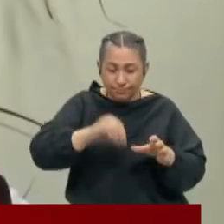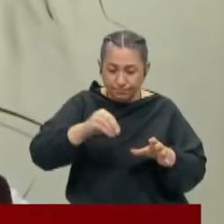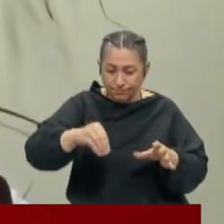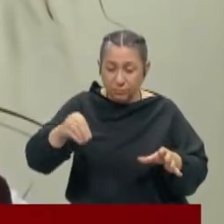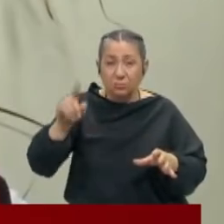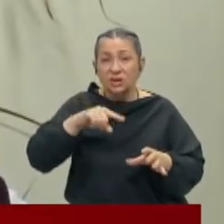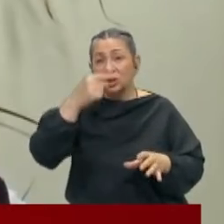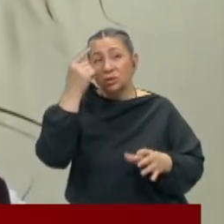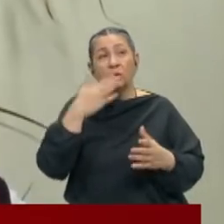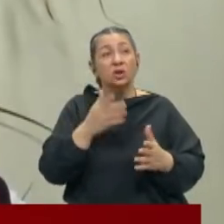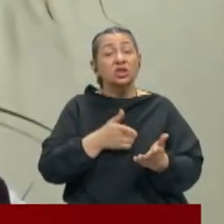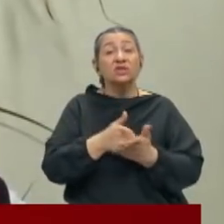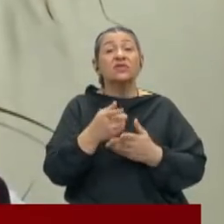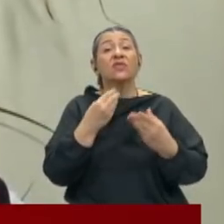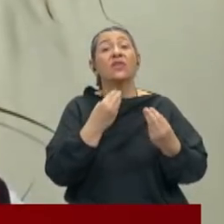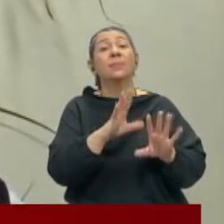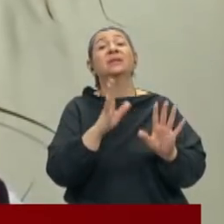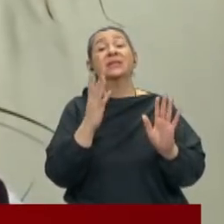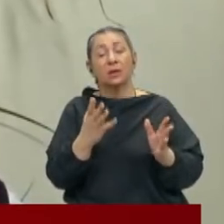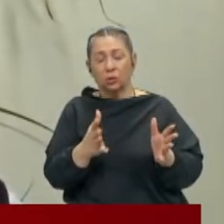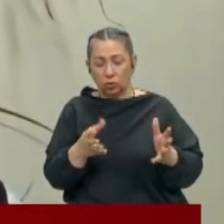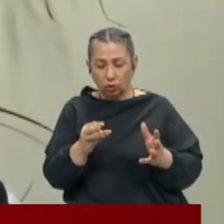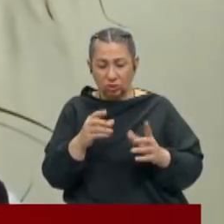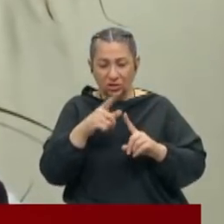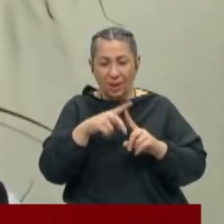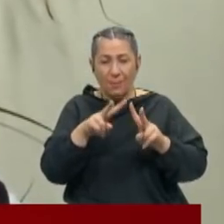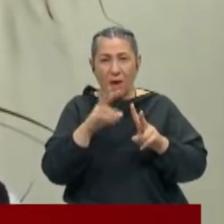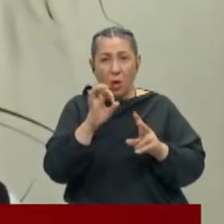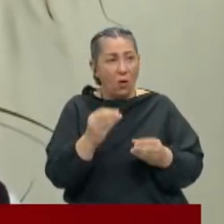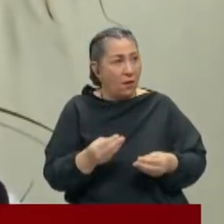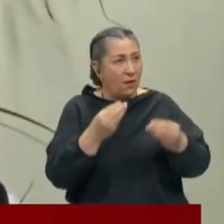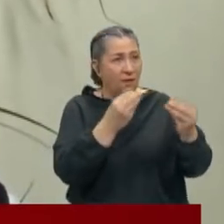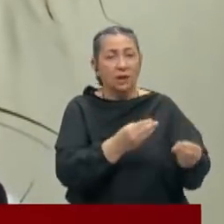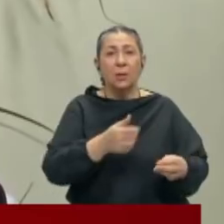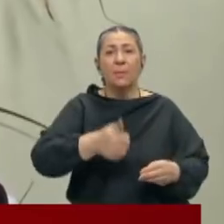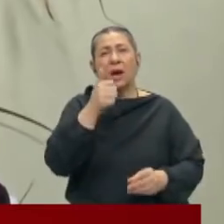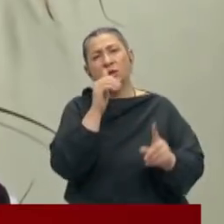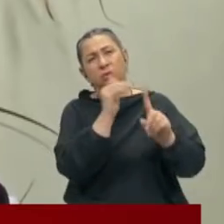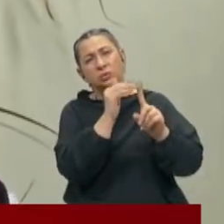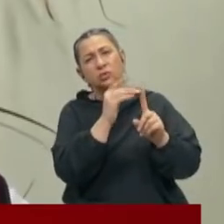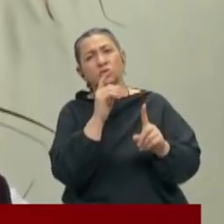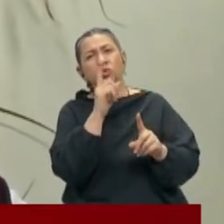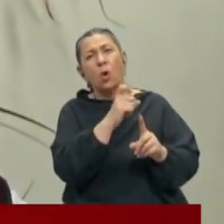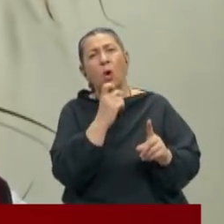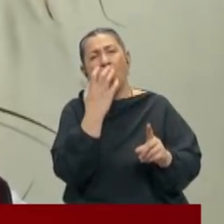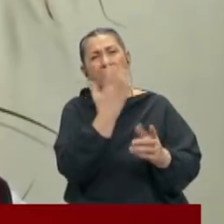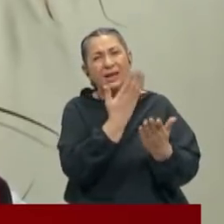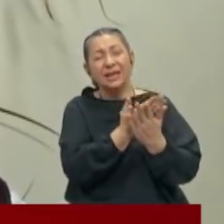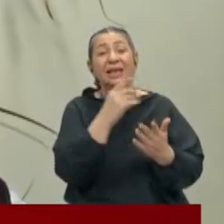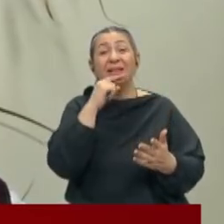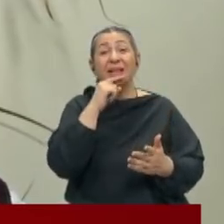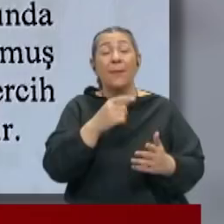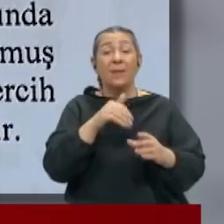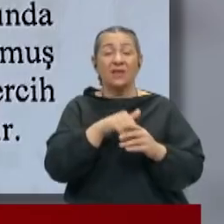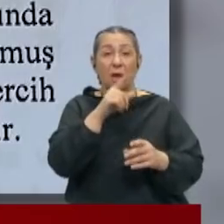yok. Çiftçilerimiz ne kadar ürünlerini götürdüler, Toprak Mahsulleri Ofisi'ne verdiler diye bakana bir soru önergesi verdim. CHP NİDE